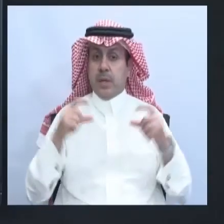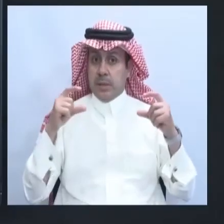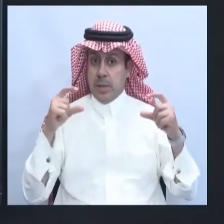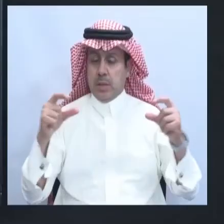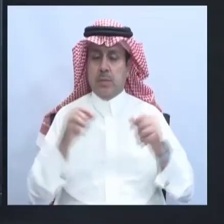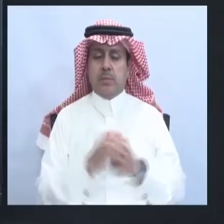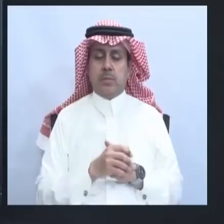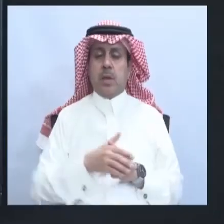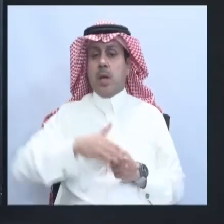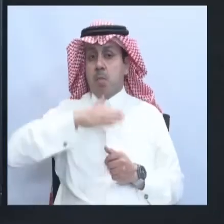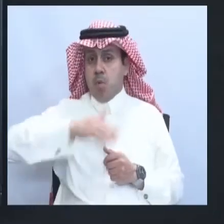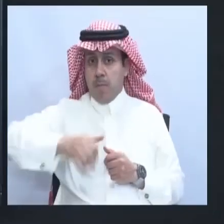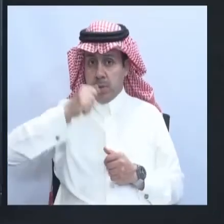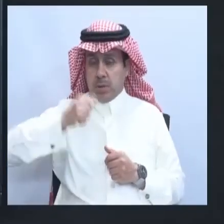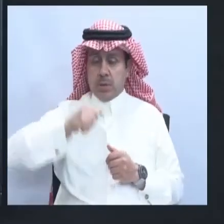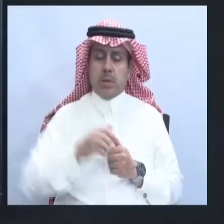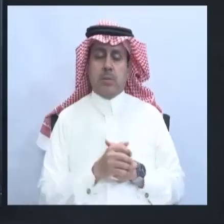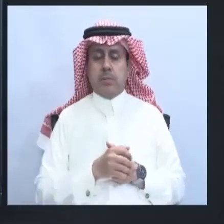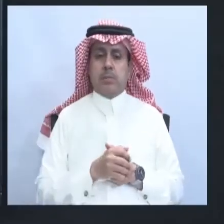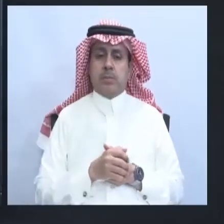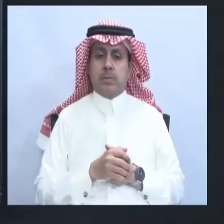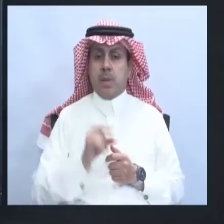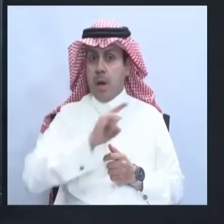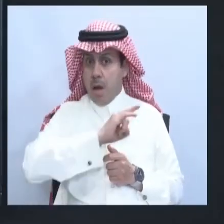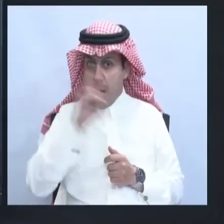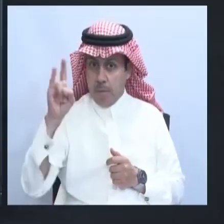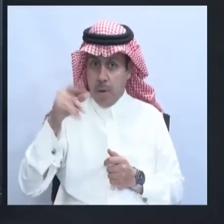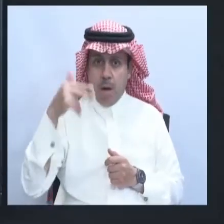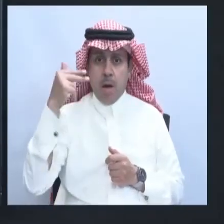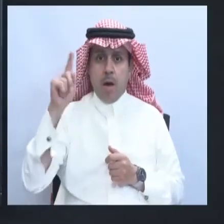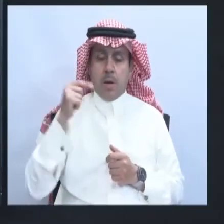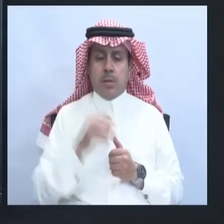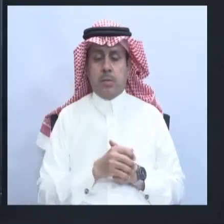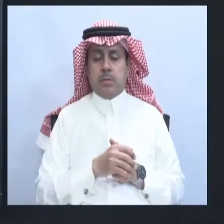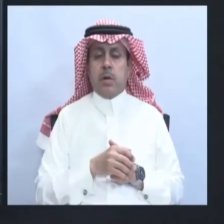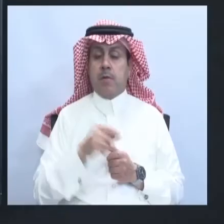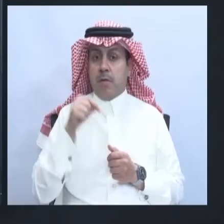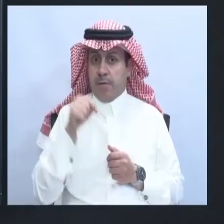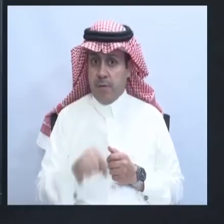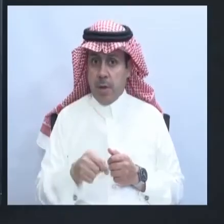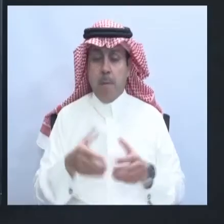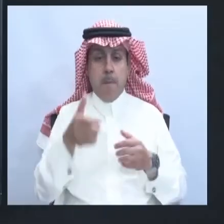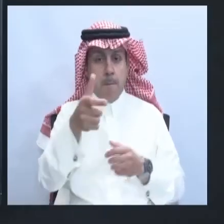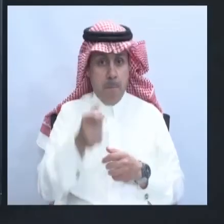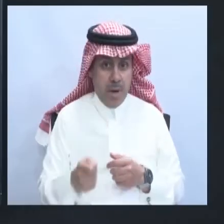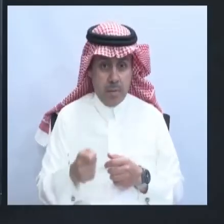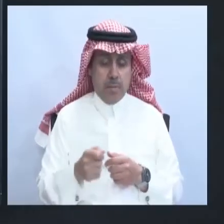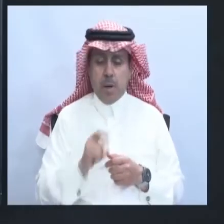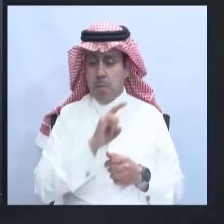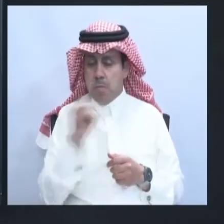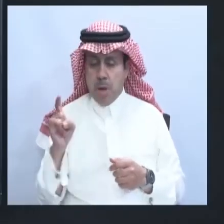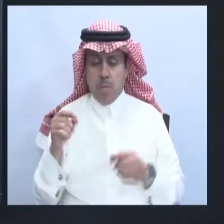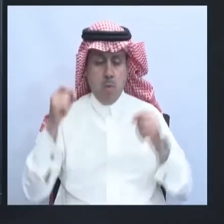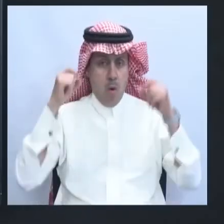ان النبي صلى الله عليه وسلم نهى عن الغرار ففي بيع ما لم